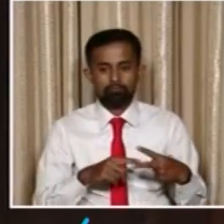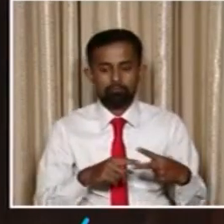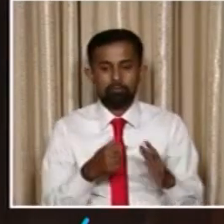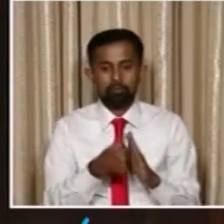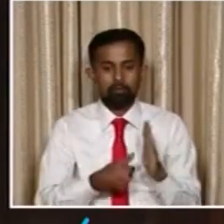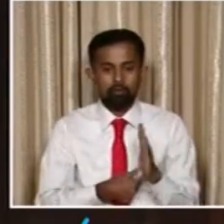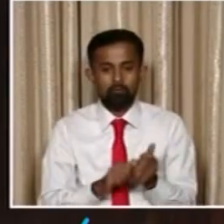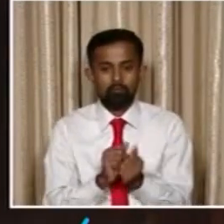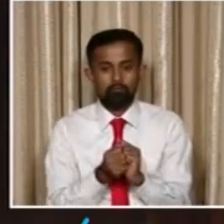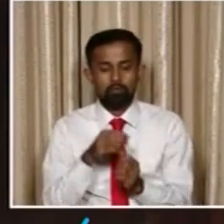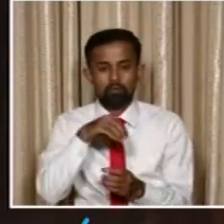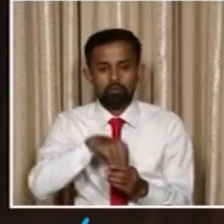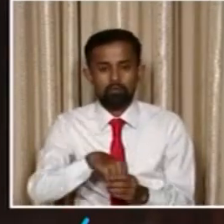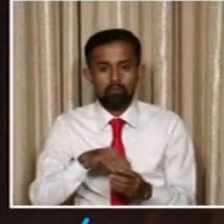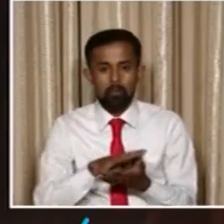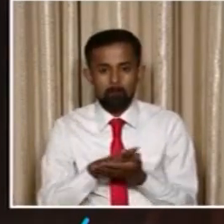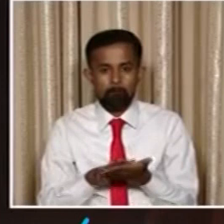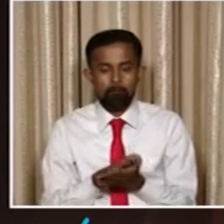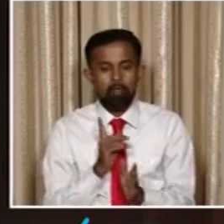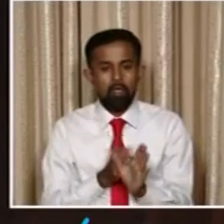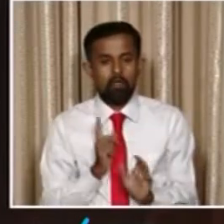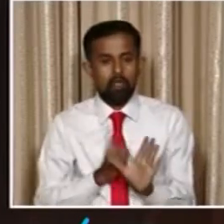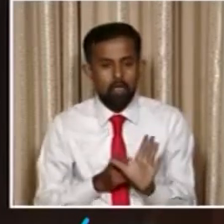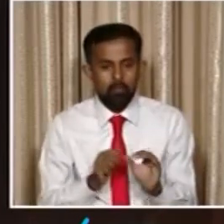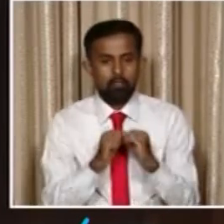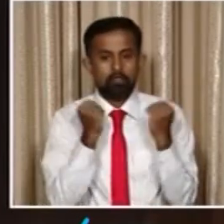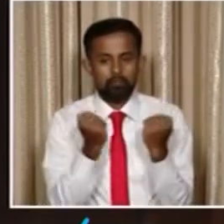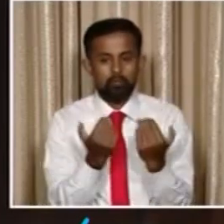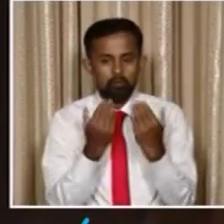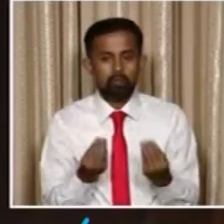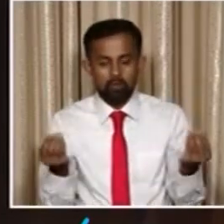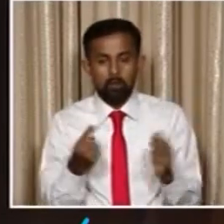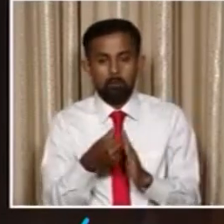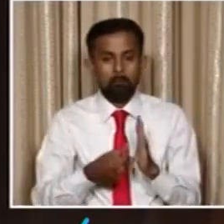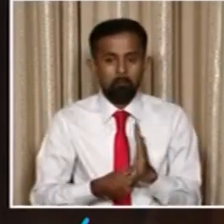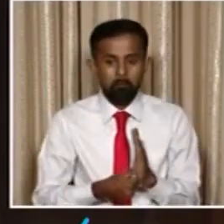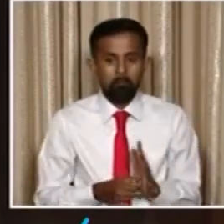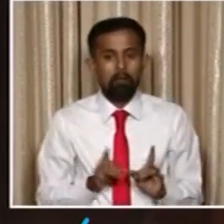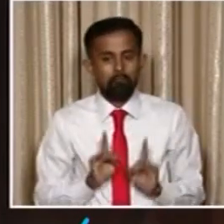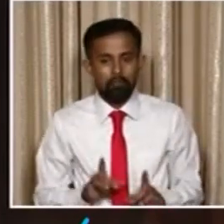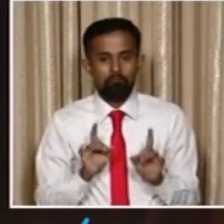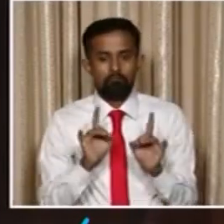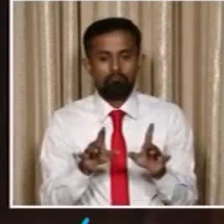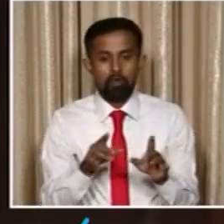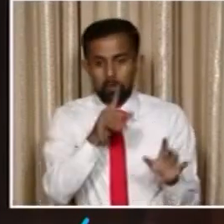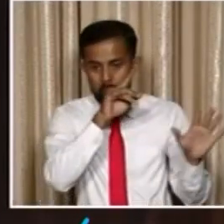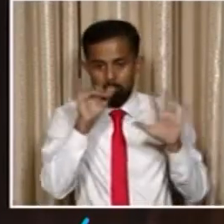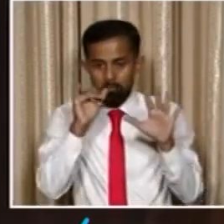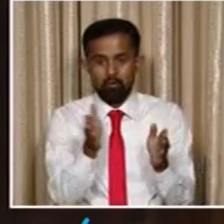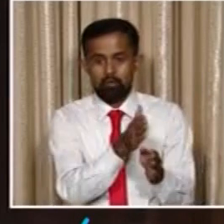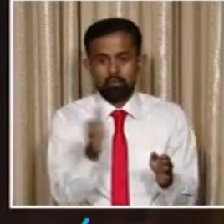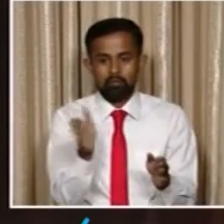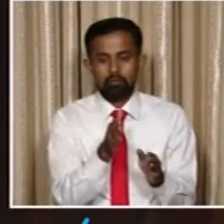පනත වෙනස් වීම තුලදී අපි පැහැදිලිව හැම ක්‍රීඩා සංගමයකට උපදෙස් දිය යුතුයි. ඒ පනතට ප්‍රකාරව මාස 6ක්